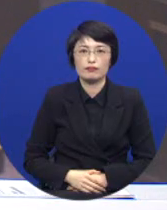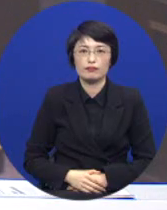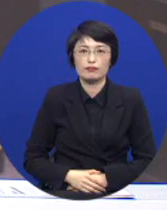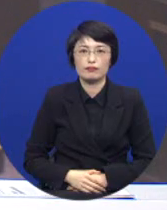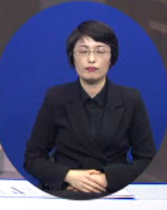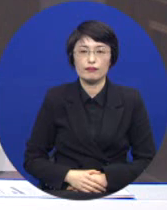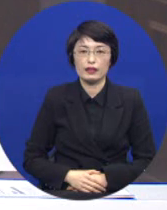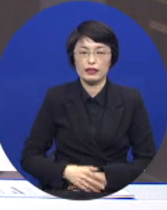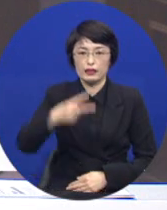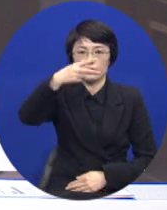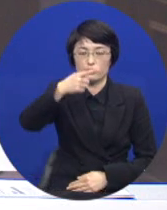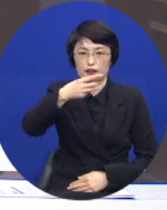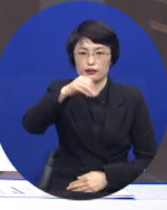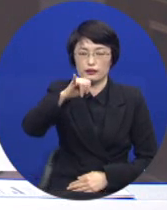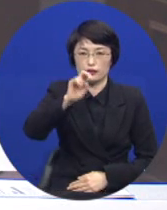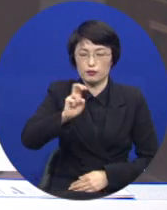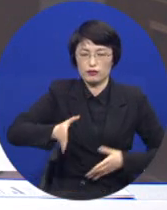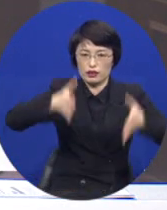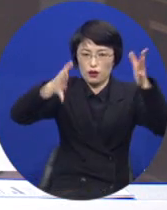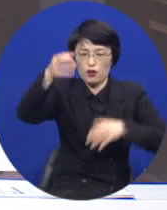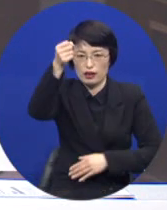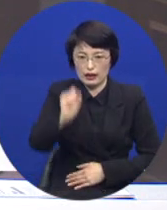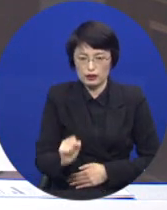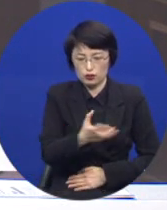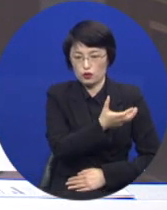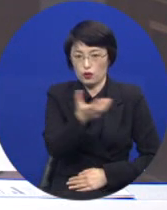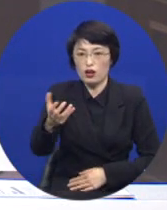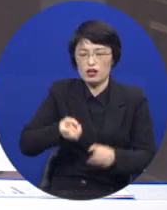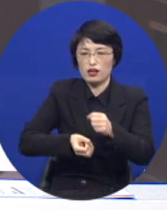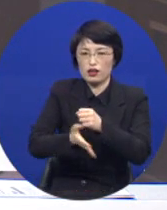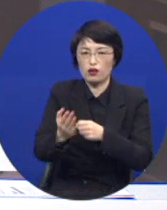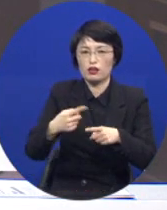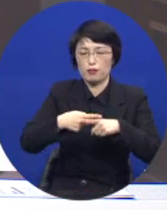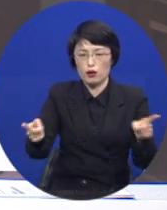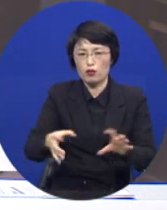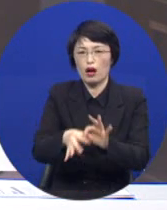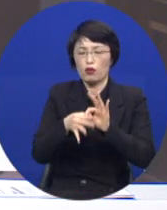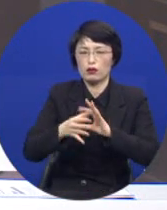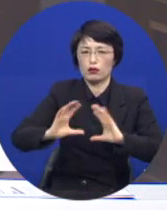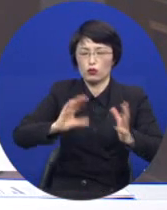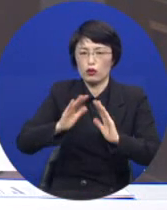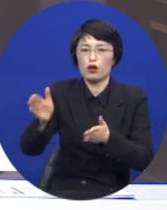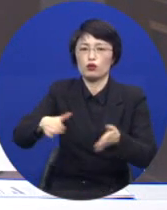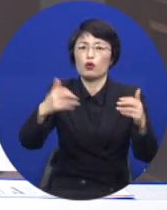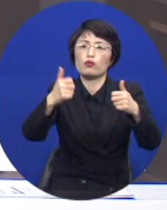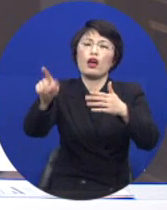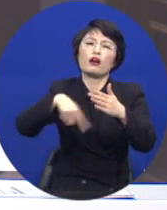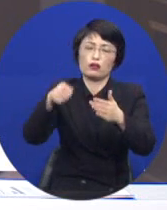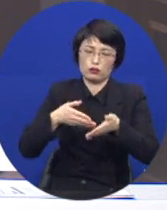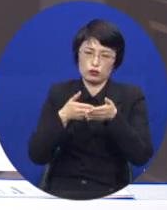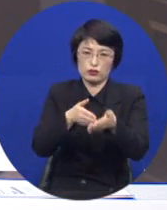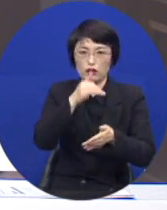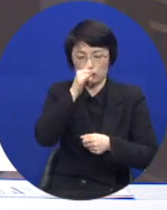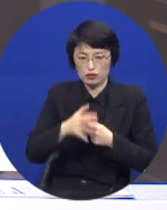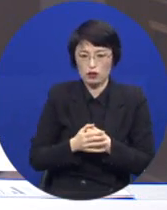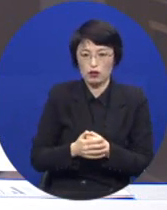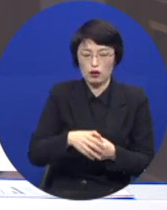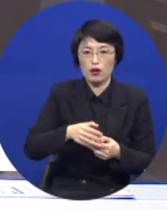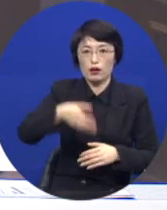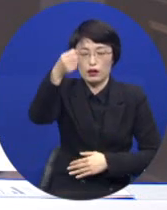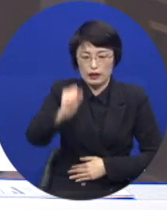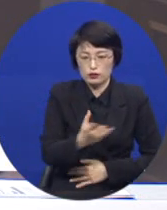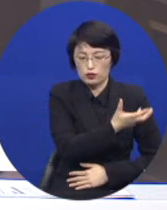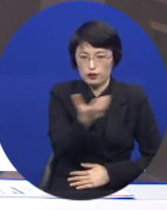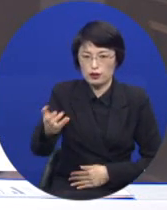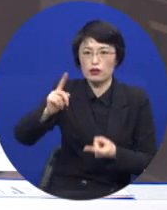드림 타워 카지노 여 평가와 관련한 논란이 도의회에서 도 제기됐습니다 카지노 이전 허가에 대한 의견제시